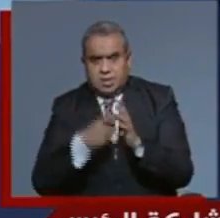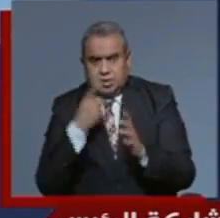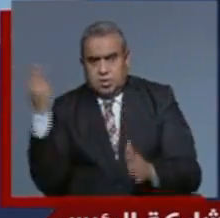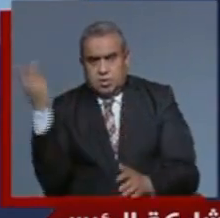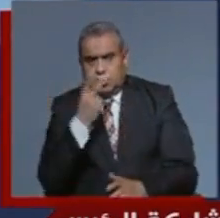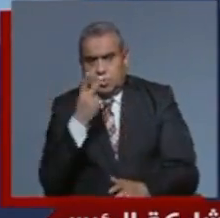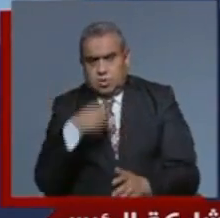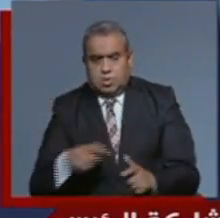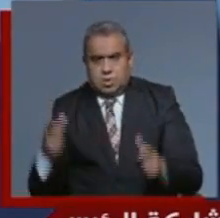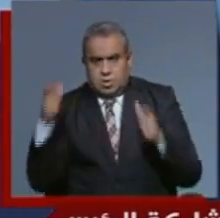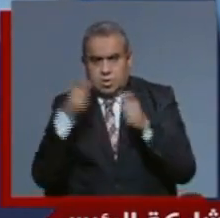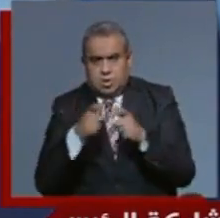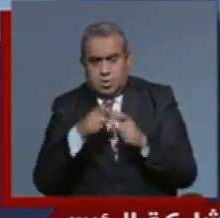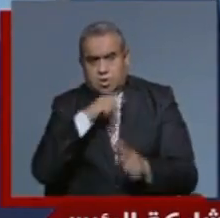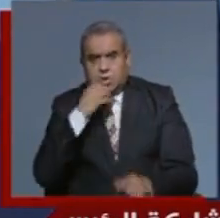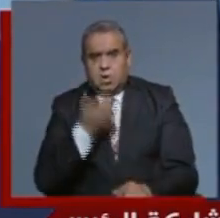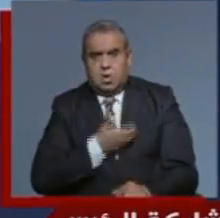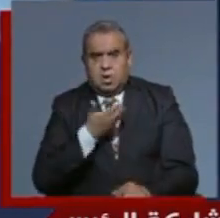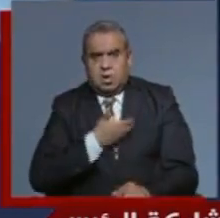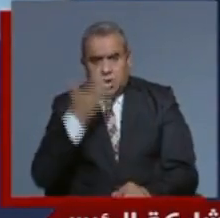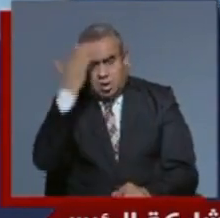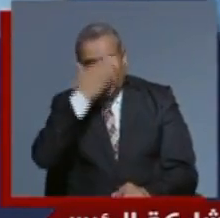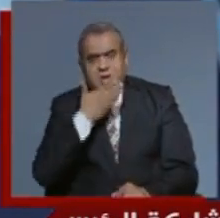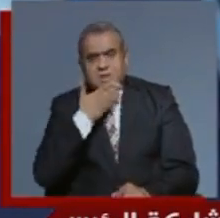لقمة روسيا وإفريقيا.